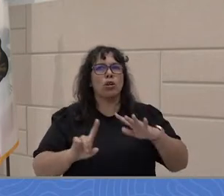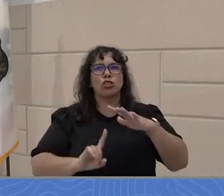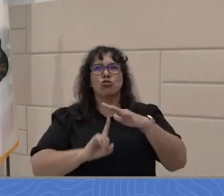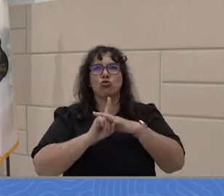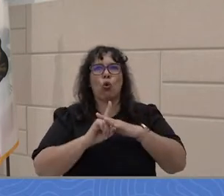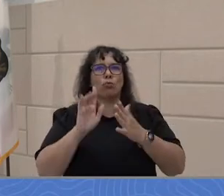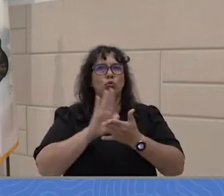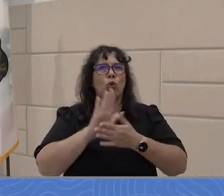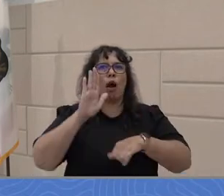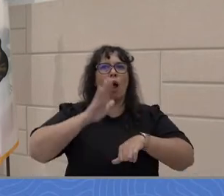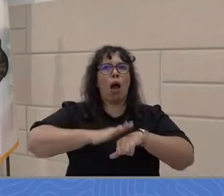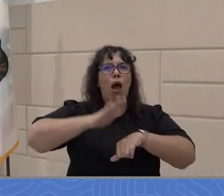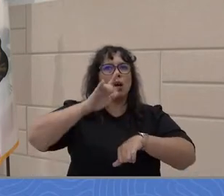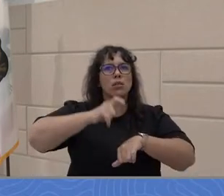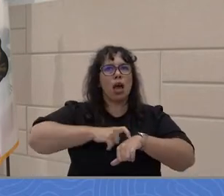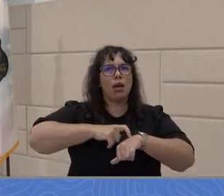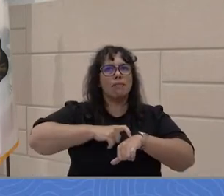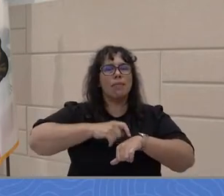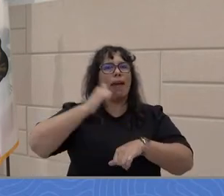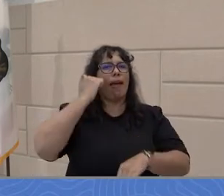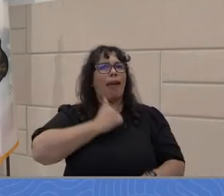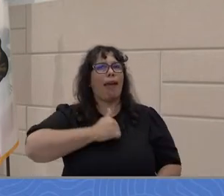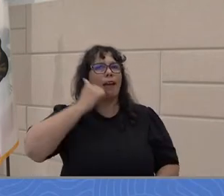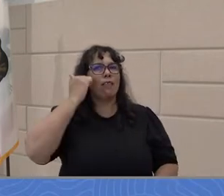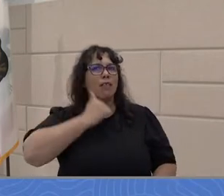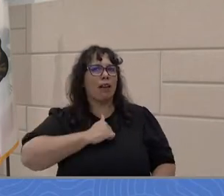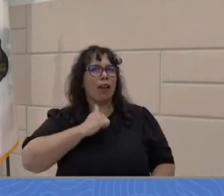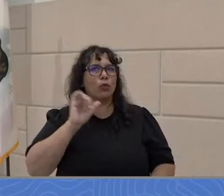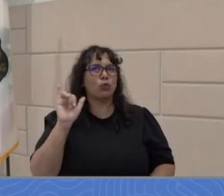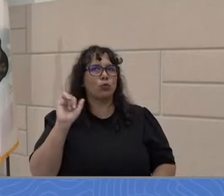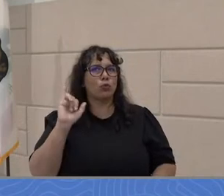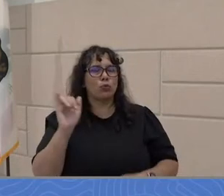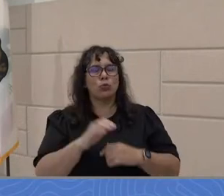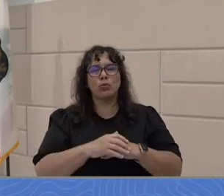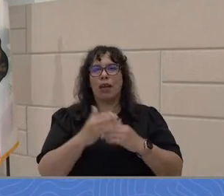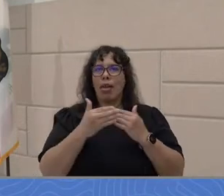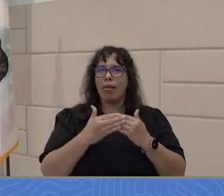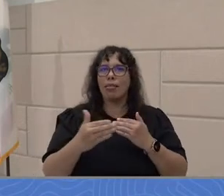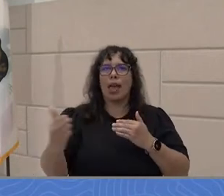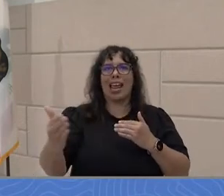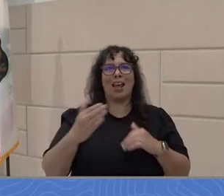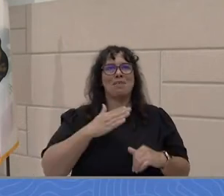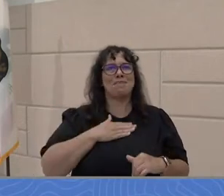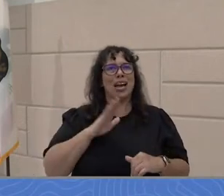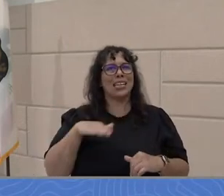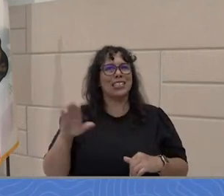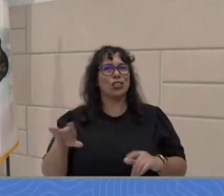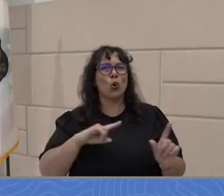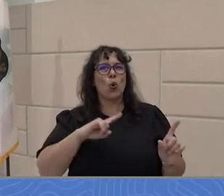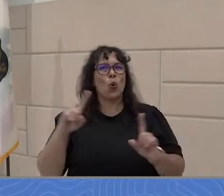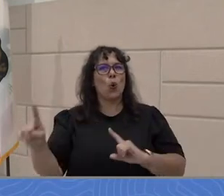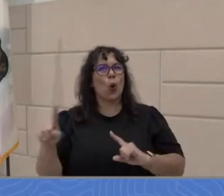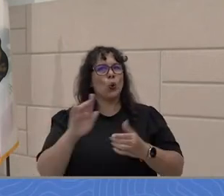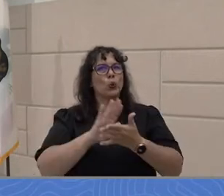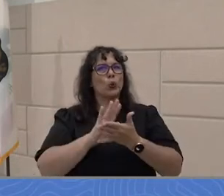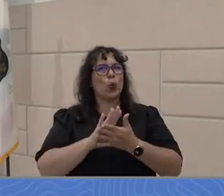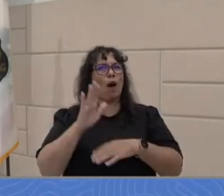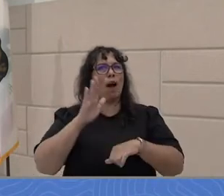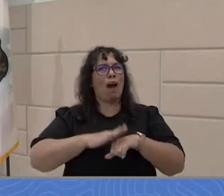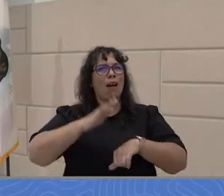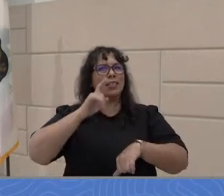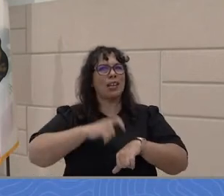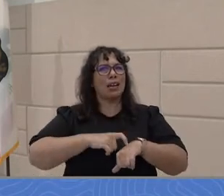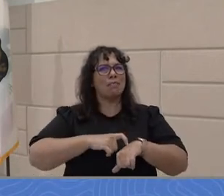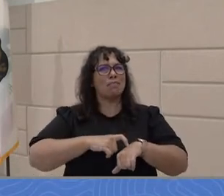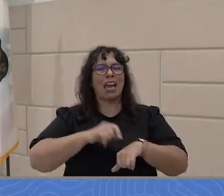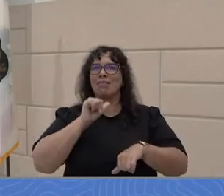ស់ខ្ញុំអំពីការចូលរៀនឲ្យបានទាន់ពេលវេលារាល់ថ្ងៃតាំងពីពេលនោះមកកូនខ្ញុំចូលរៀនបានទាន់ពេ